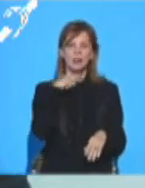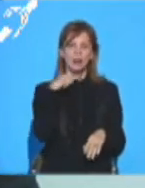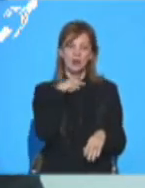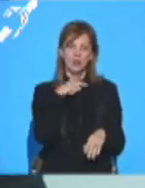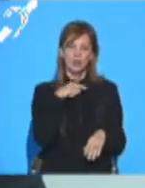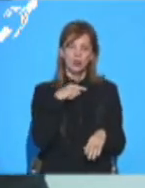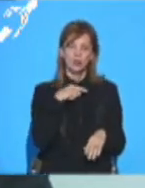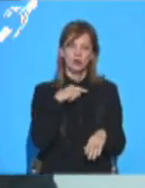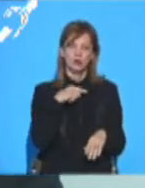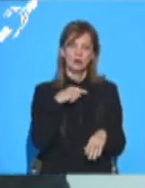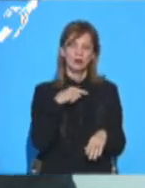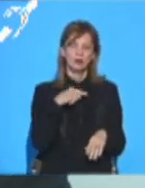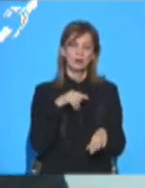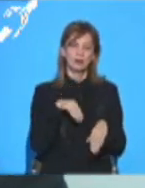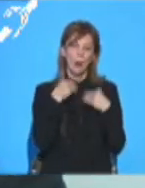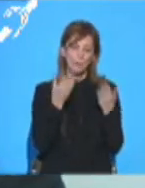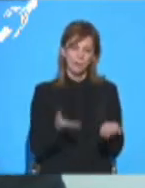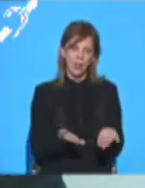valoarea maximă